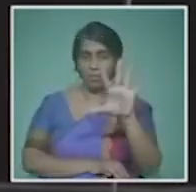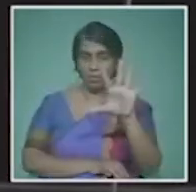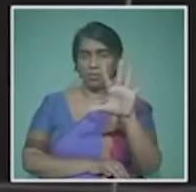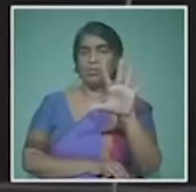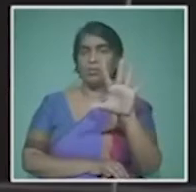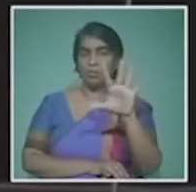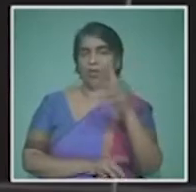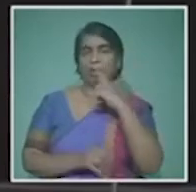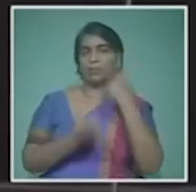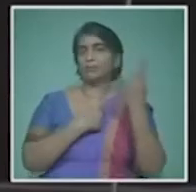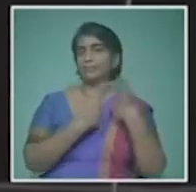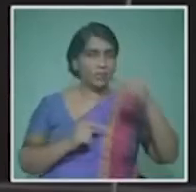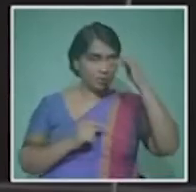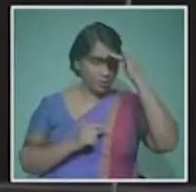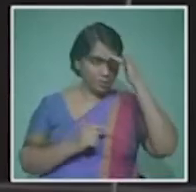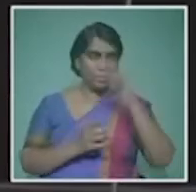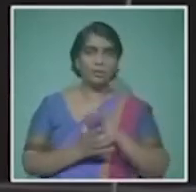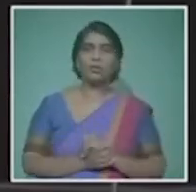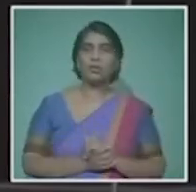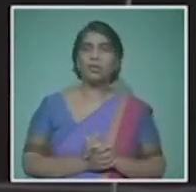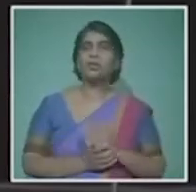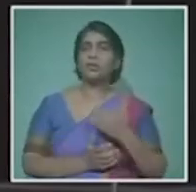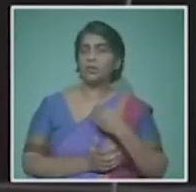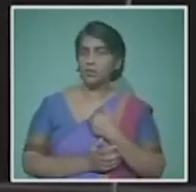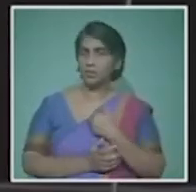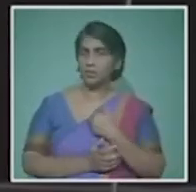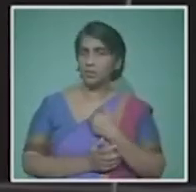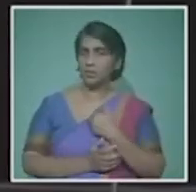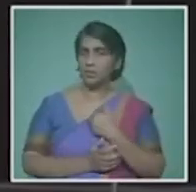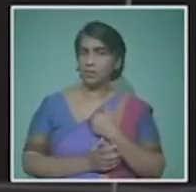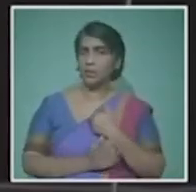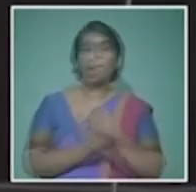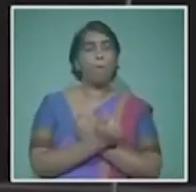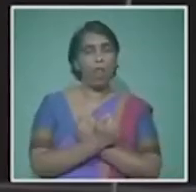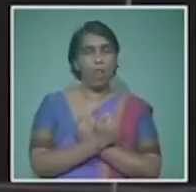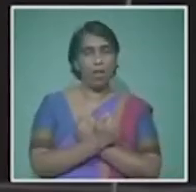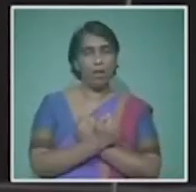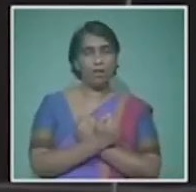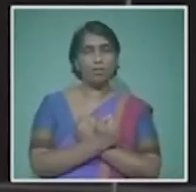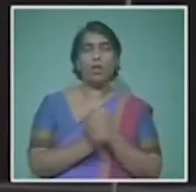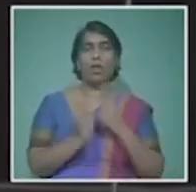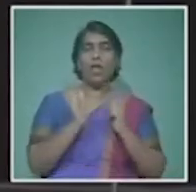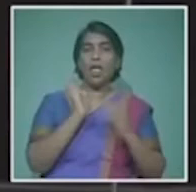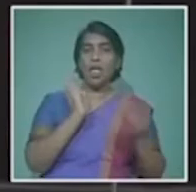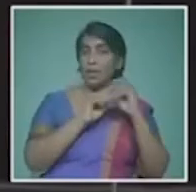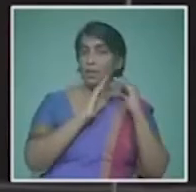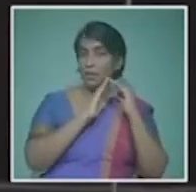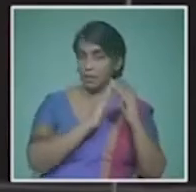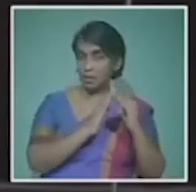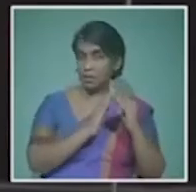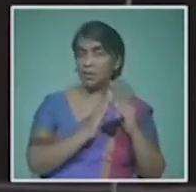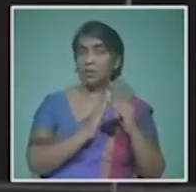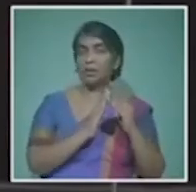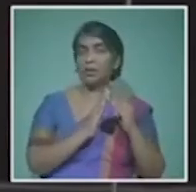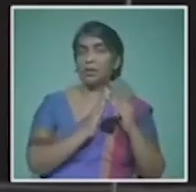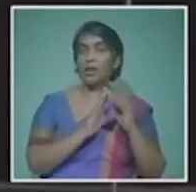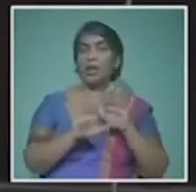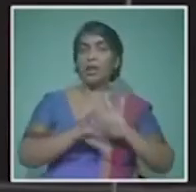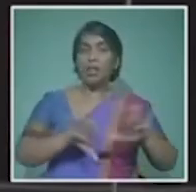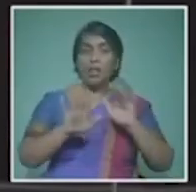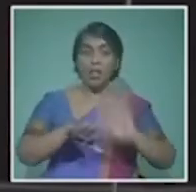94,585ක් පැමිණිලි ලැබී තිබෙනවා අපි පොලිසිය කම්කරු දෙපාර්තමේන්තුව